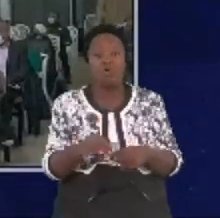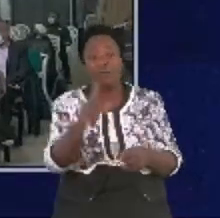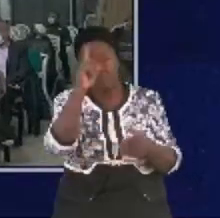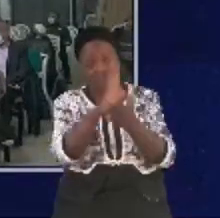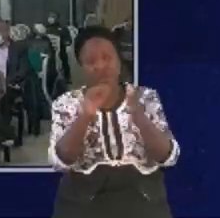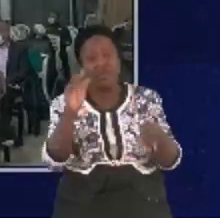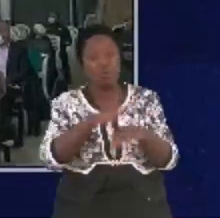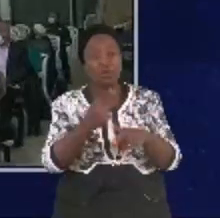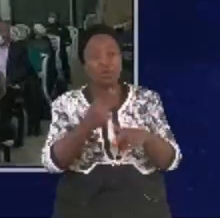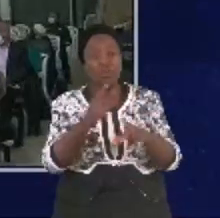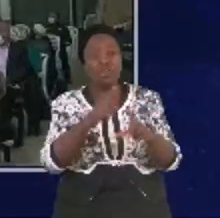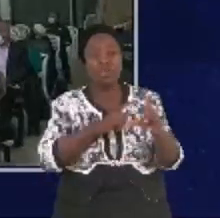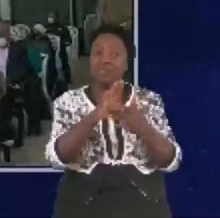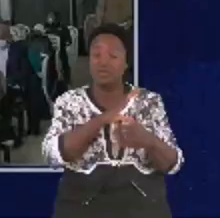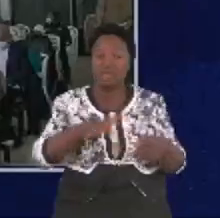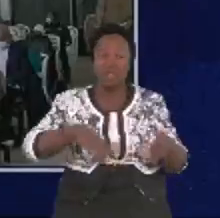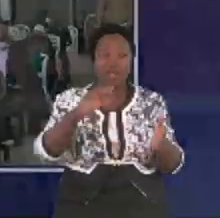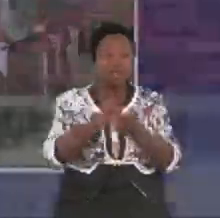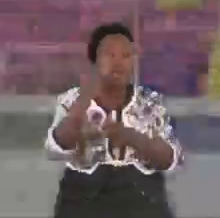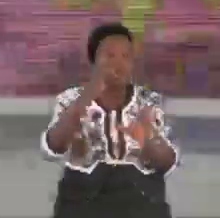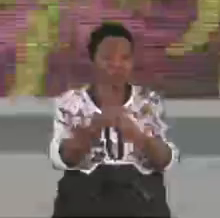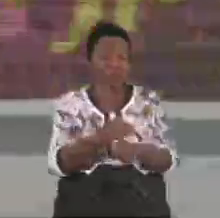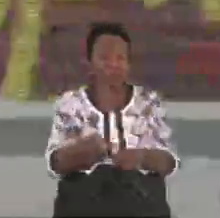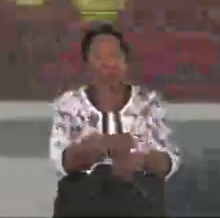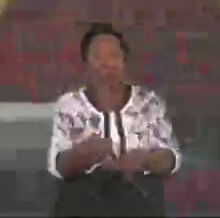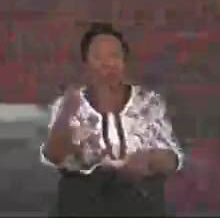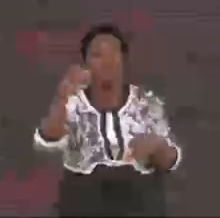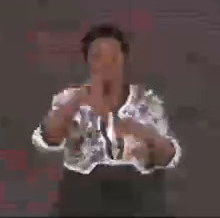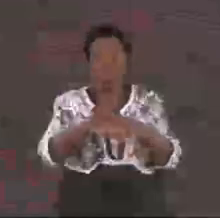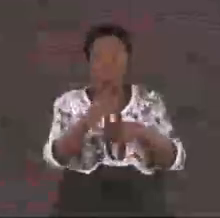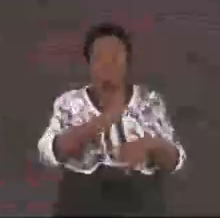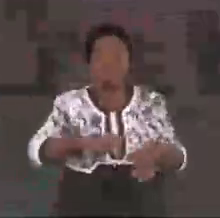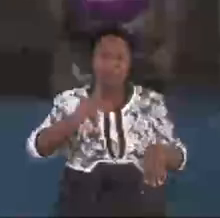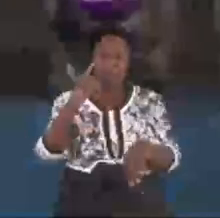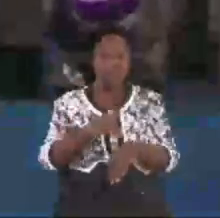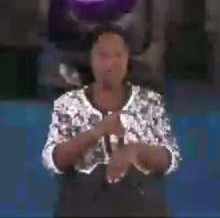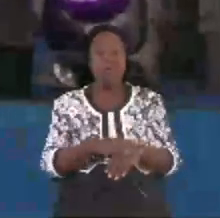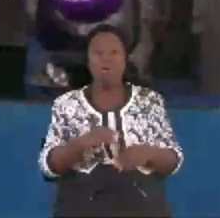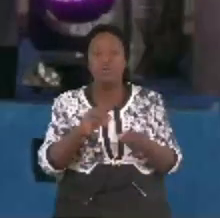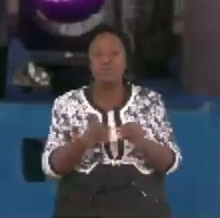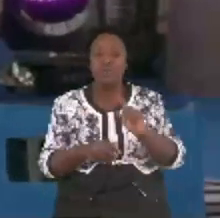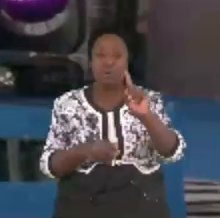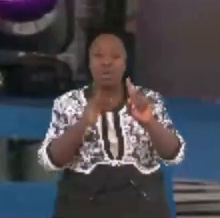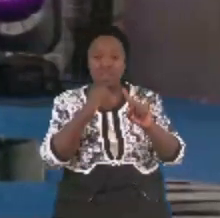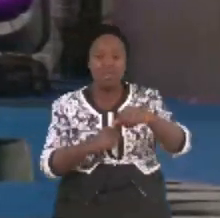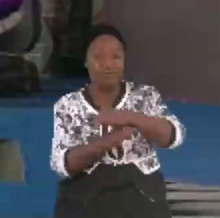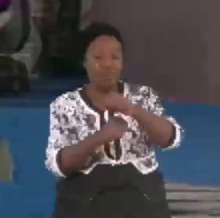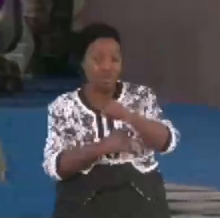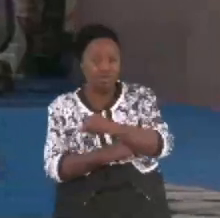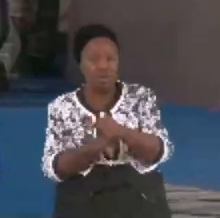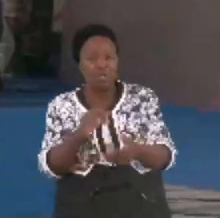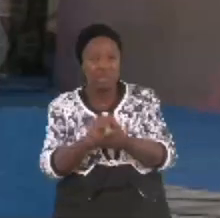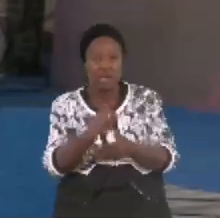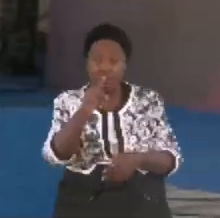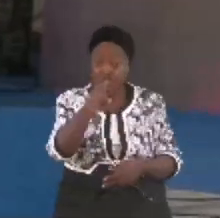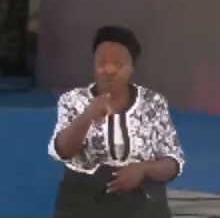Seigneur Jésus-Christ qui pourra donc les amener dans le royaume. Premièrement, il y avait un fondement. Toi aussi, tu dois